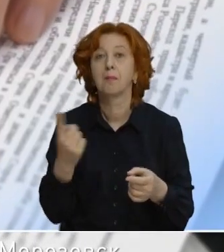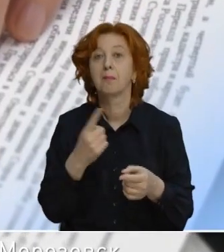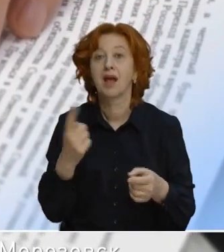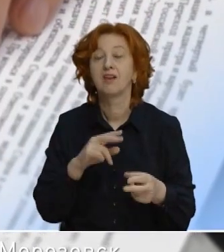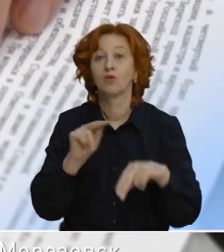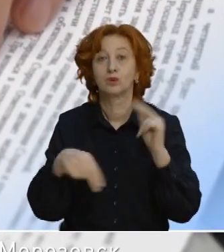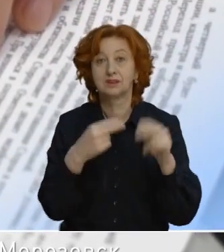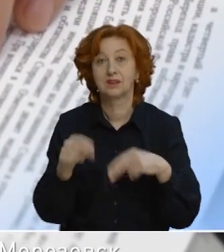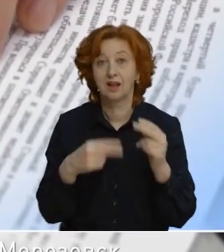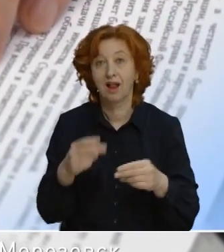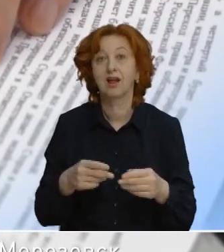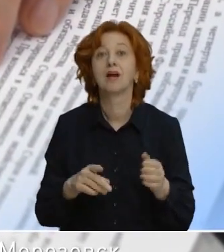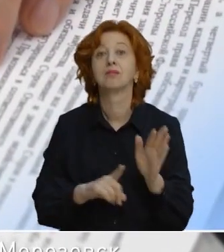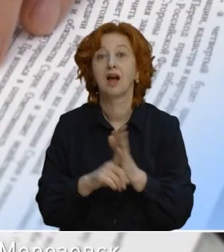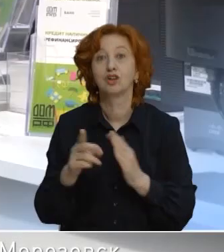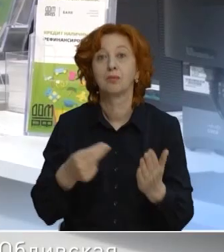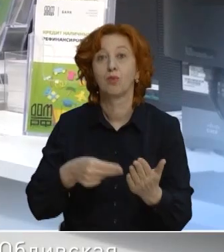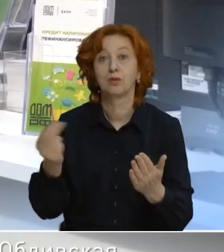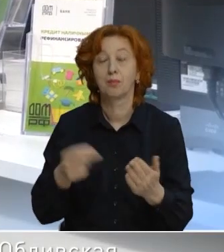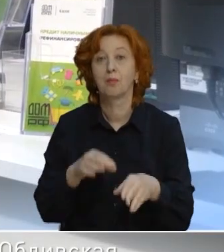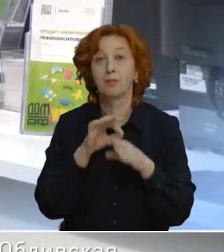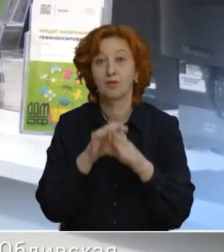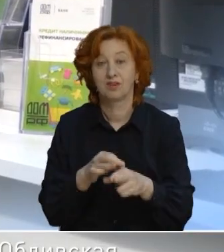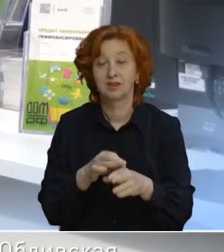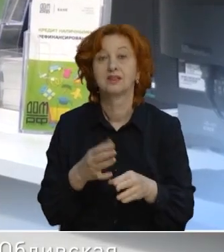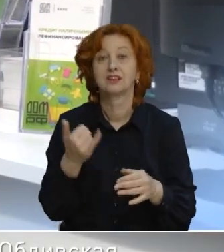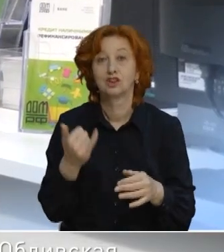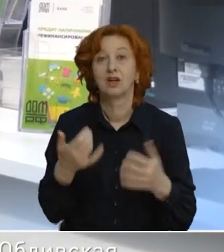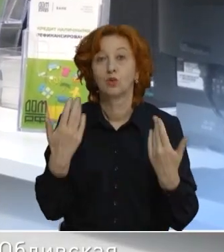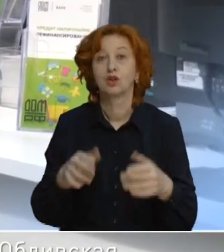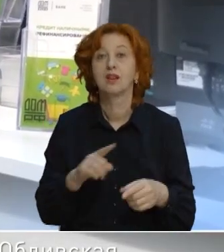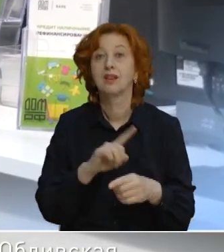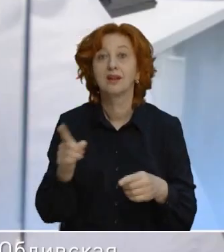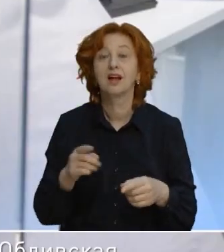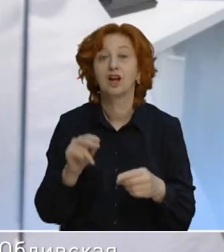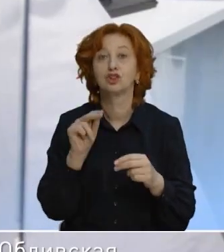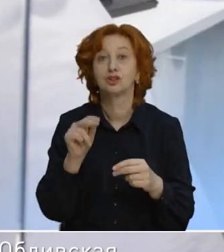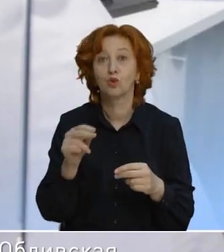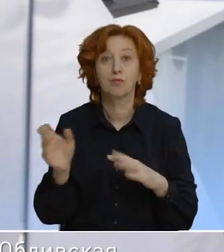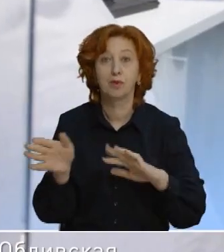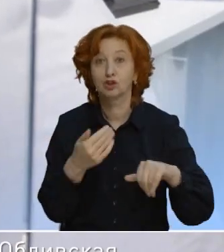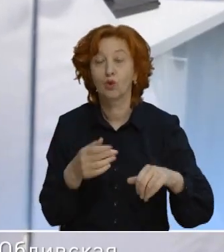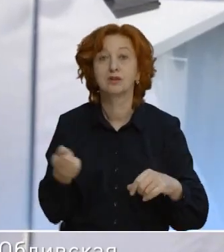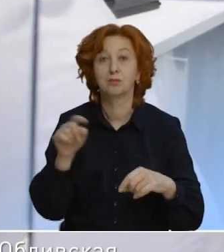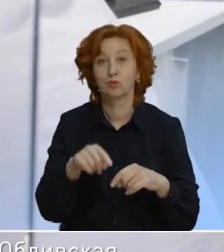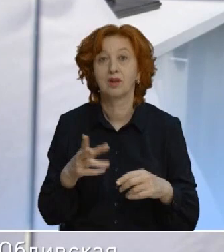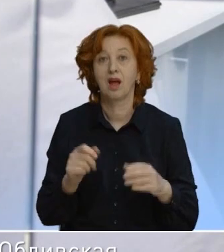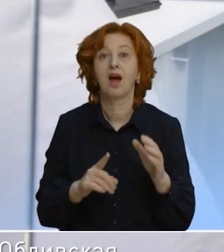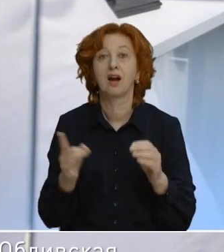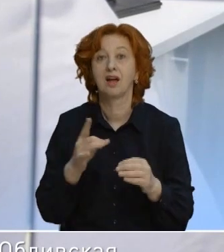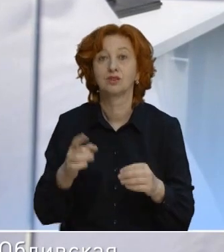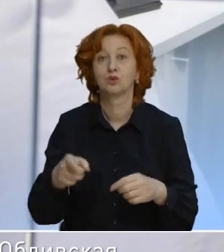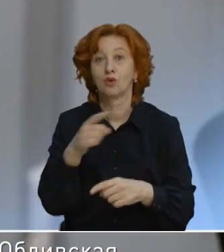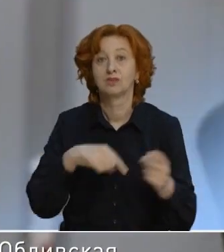сделку по семейной ипотеке на ИЖС провел банк «Дом РФ». Спустя несколько часов после того, как правительство Российской Федерации